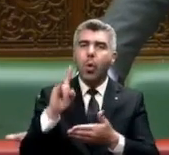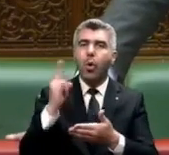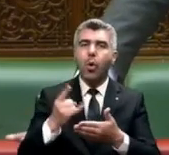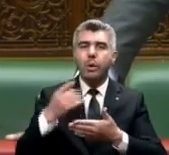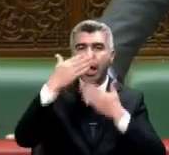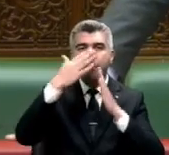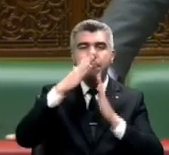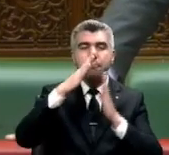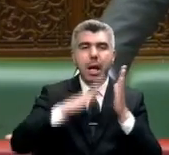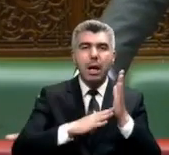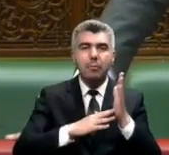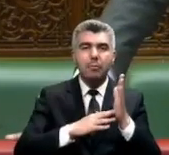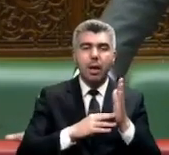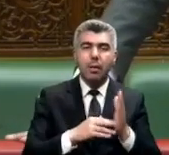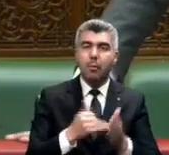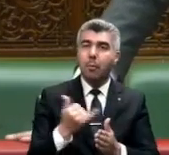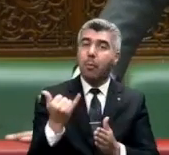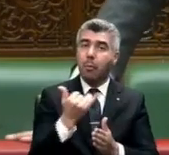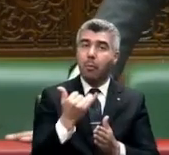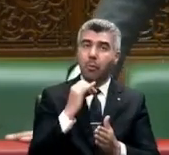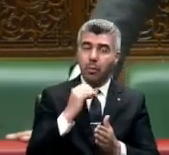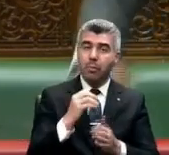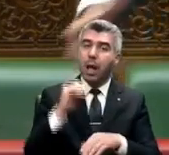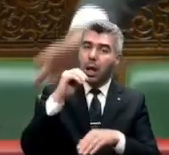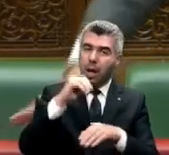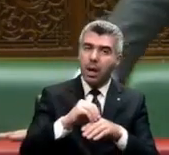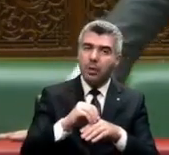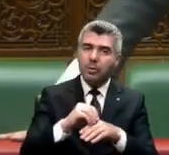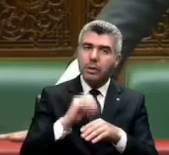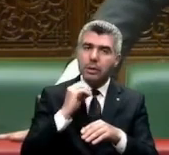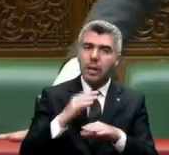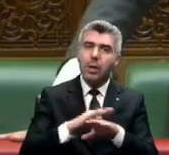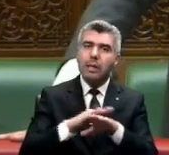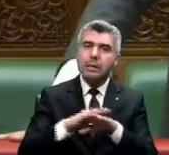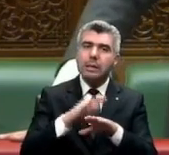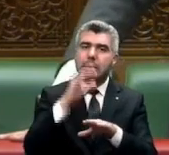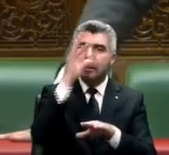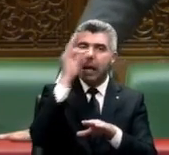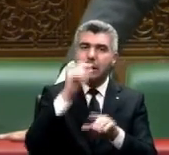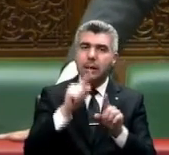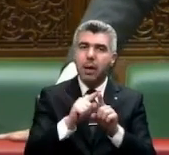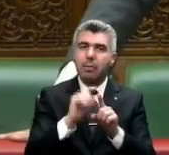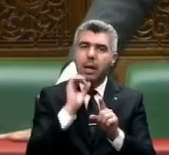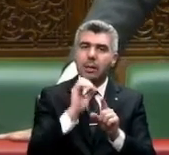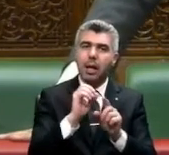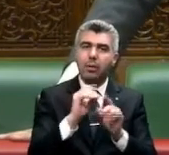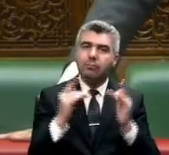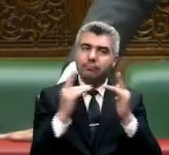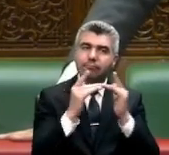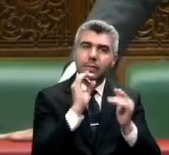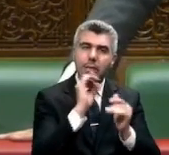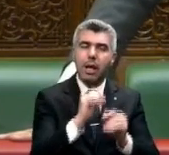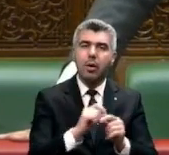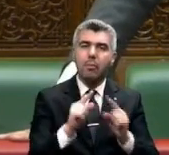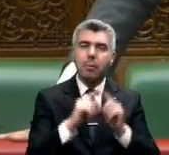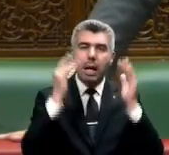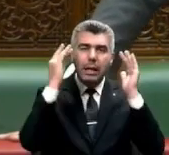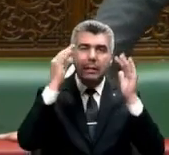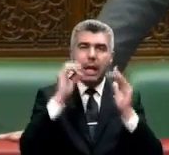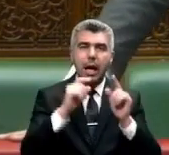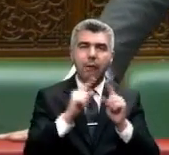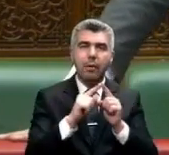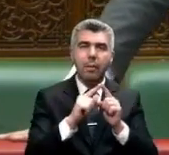واش محانش الوقت اليوم اننا نعاود النظر في السياسه ديال الاهتمام بالايوهتموا بالثقافه